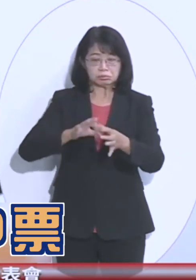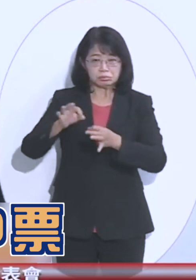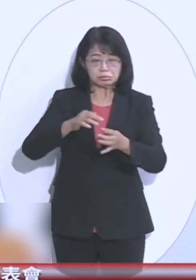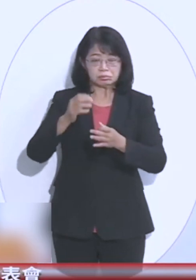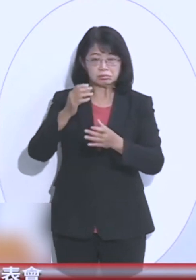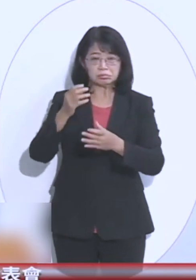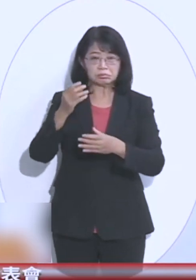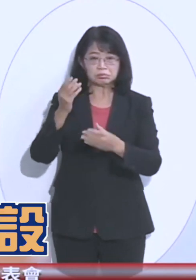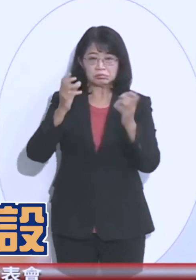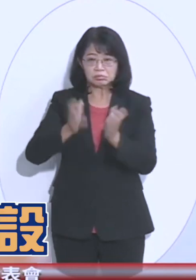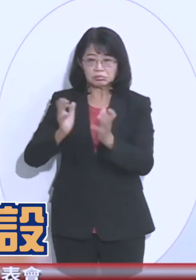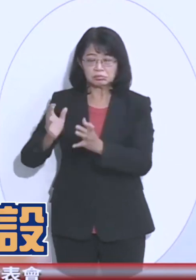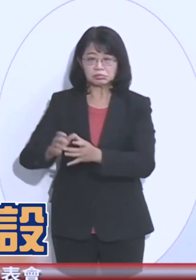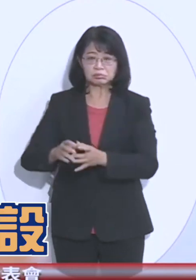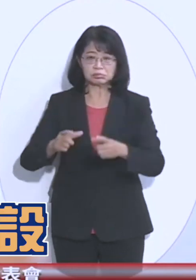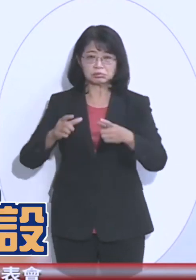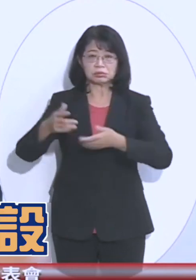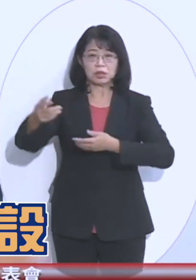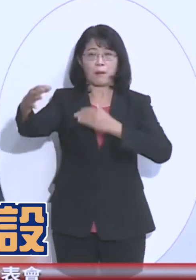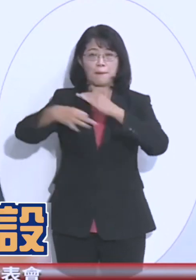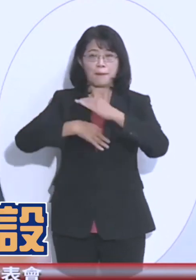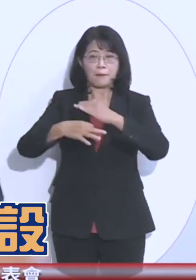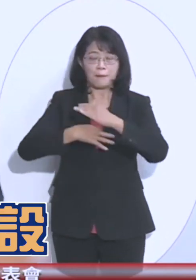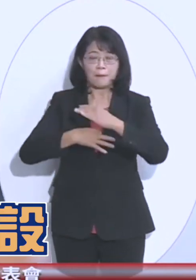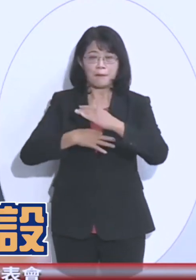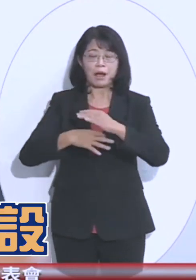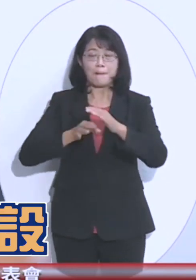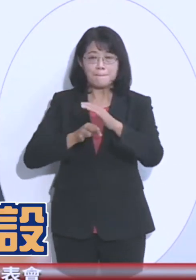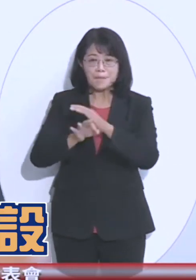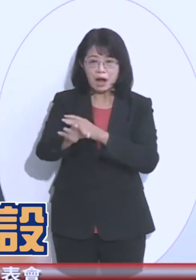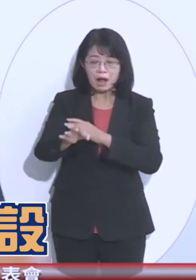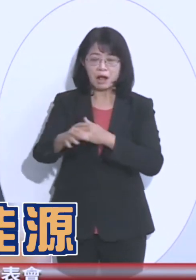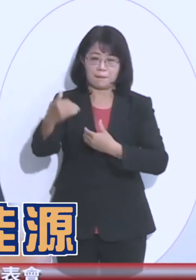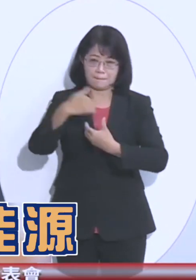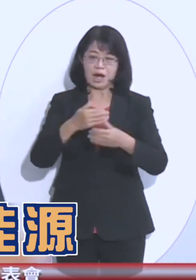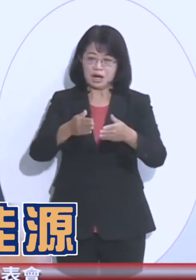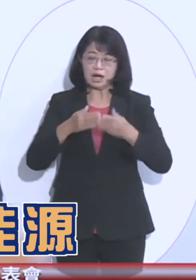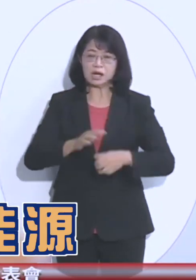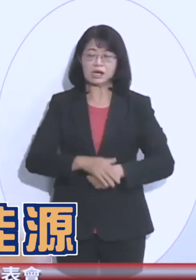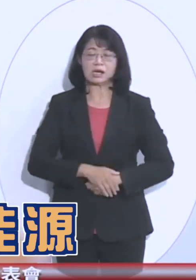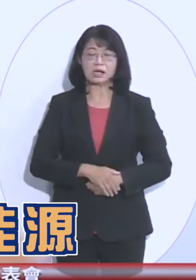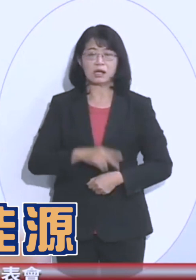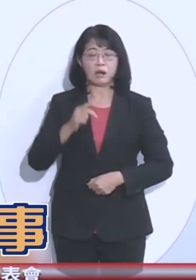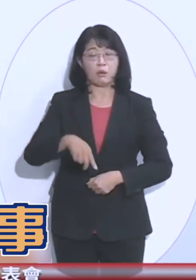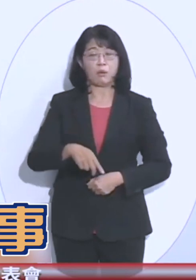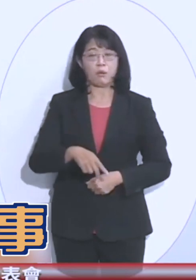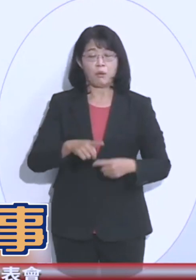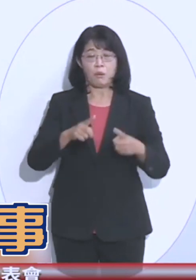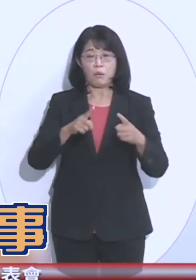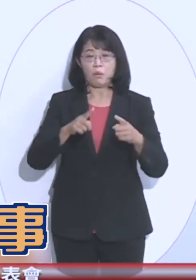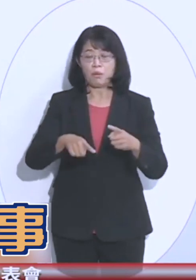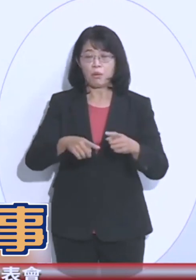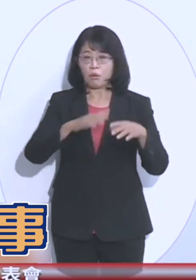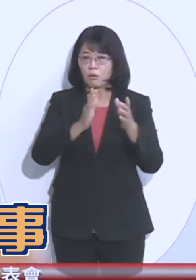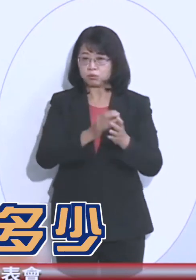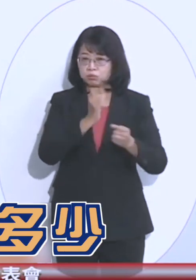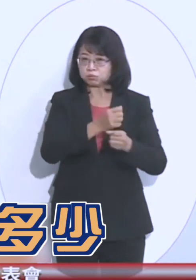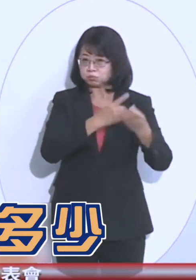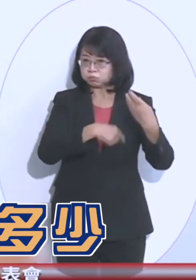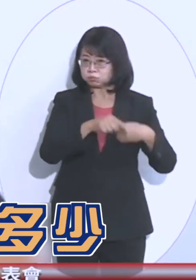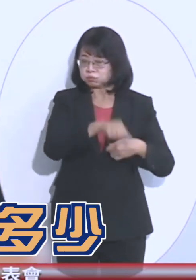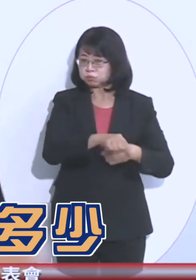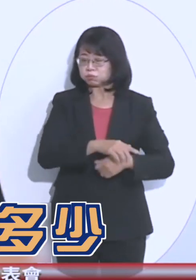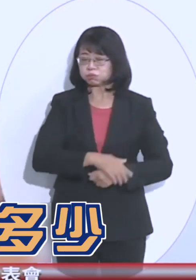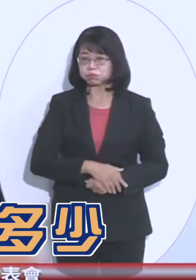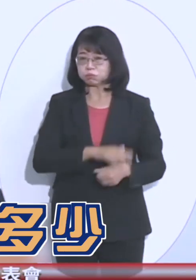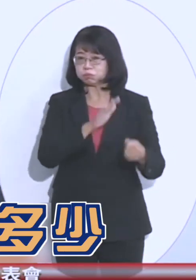50票、100票，那无票就无要共开发，无要建设。那无这个人员，包括你的总干事，你讲